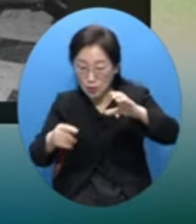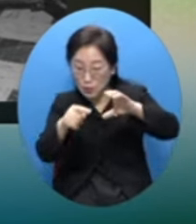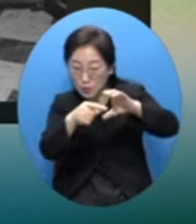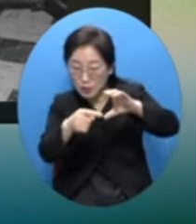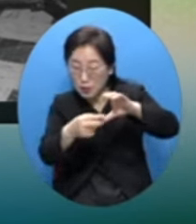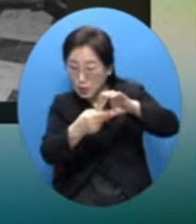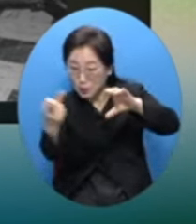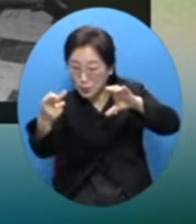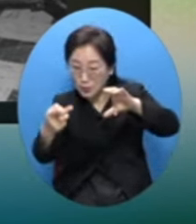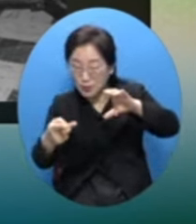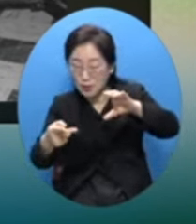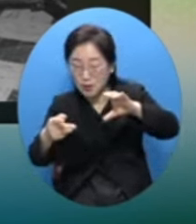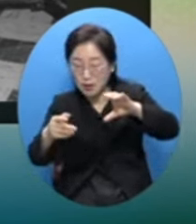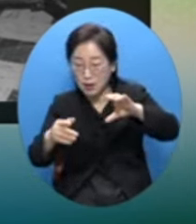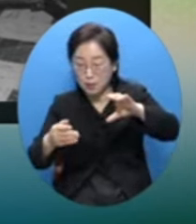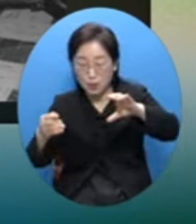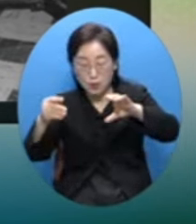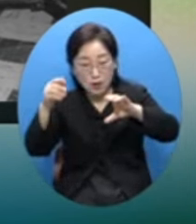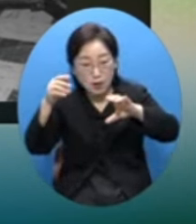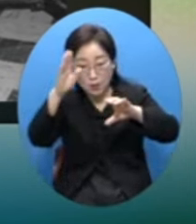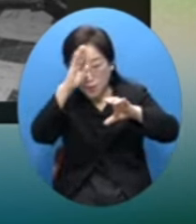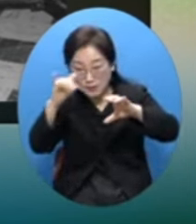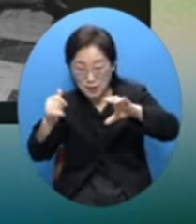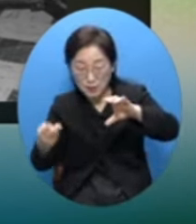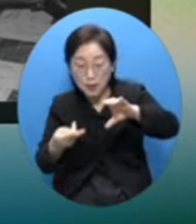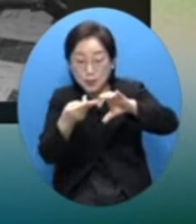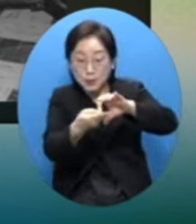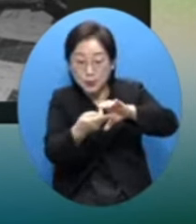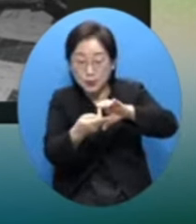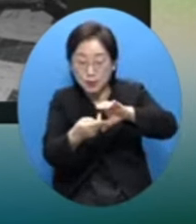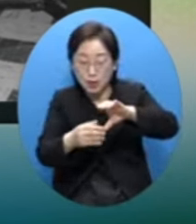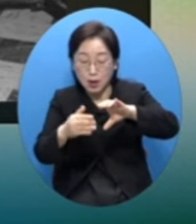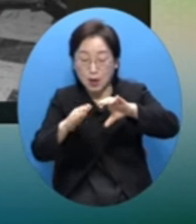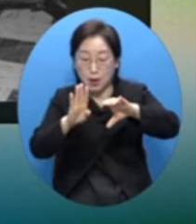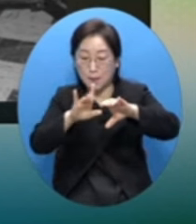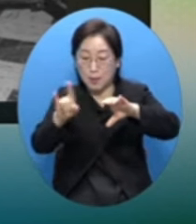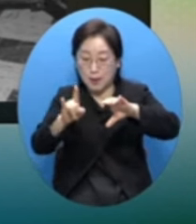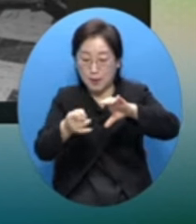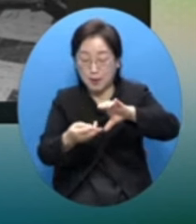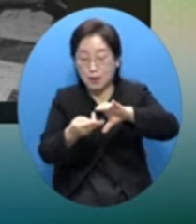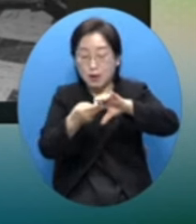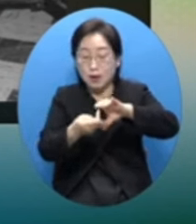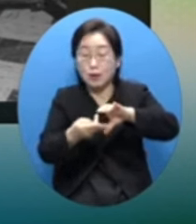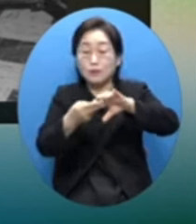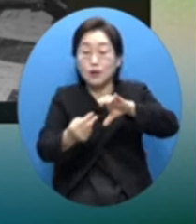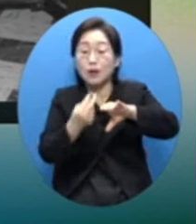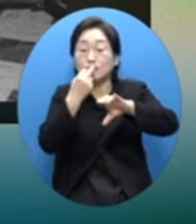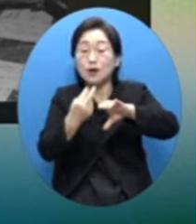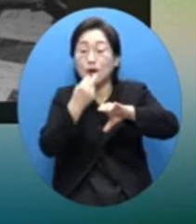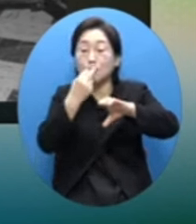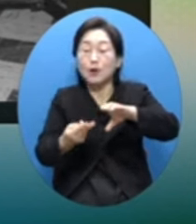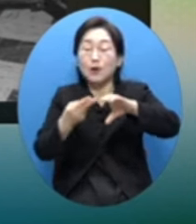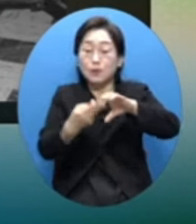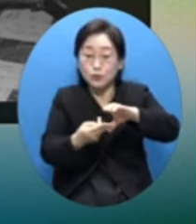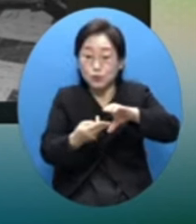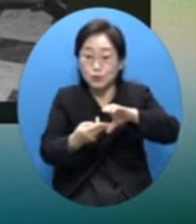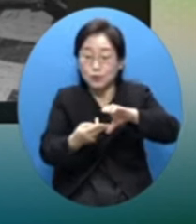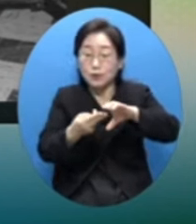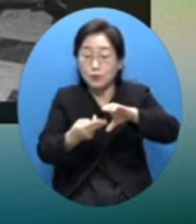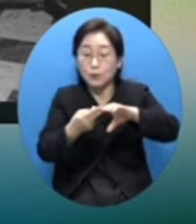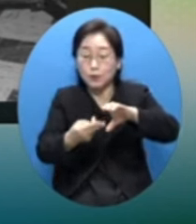만들어서 환자 배가 숨을 수 있도록 도와주는이 통을 만들어서 많은 아이들이이 통속에 있다가 죽어